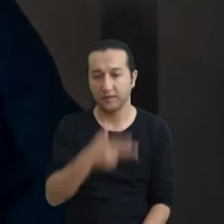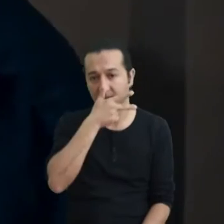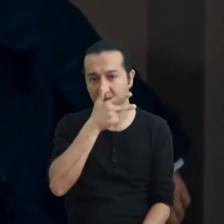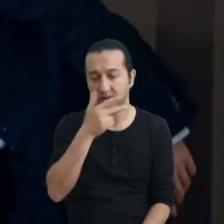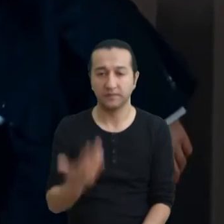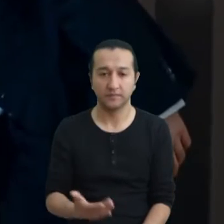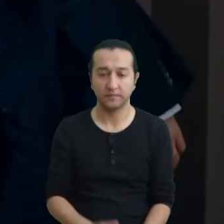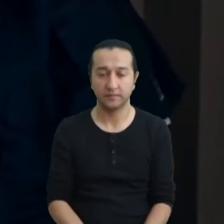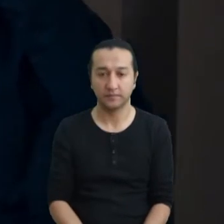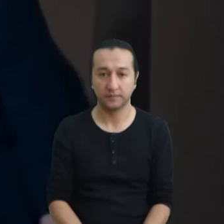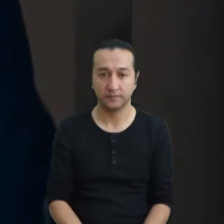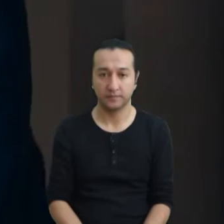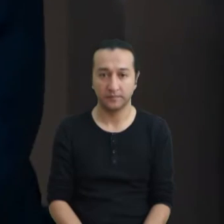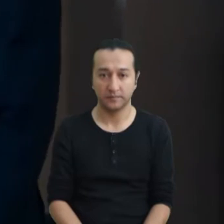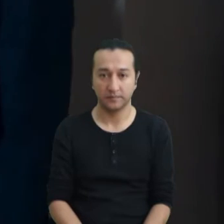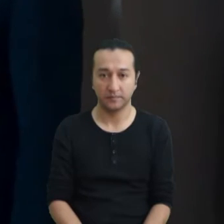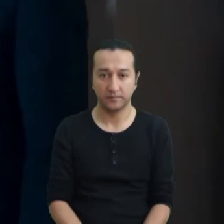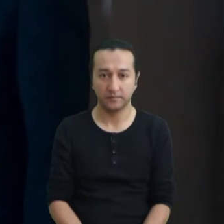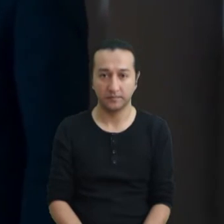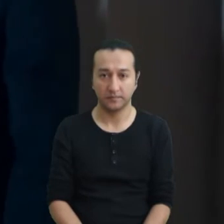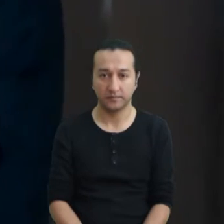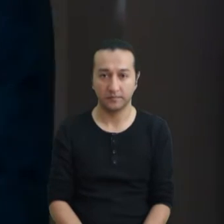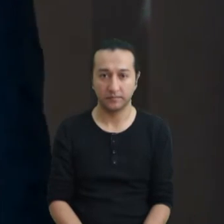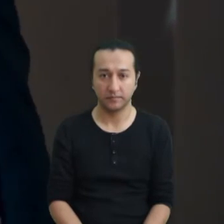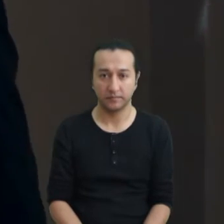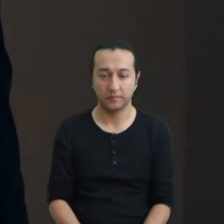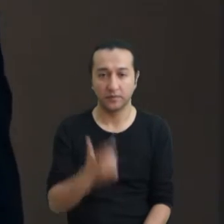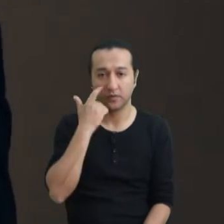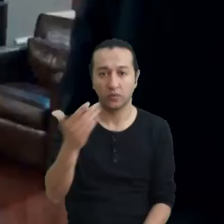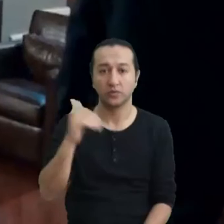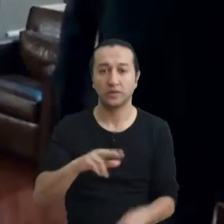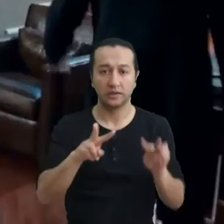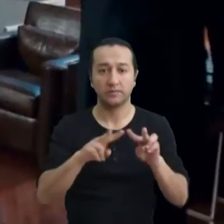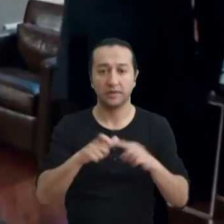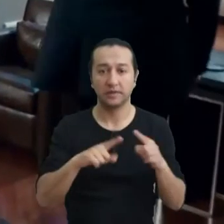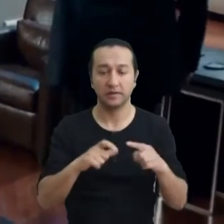Maalesef. Çerçeveyi yerine koydu. Hoş geldin